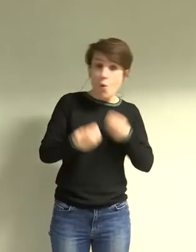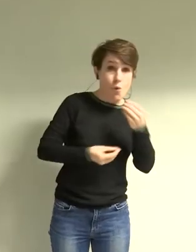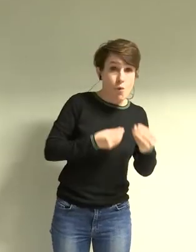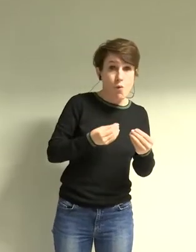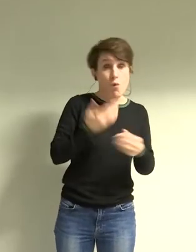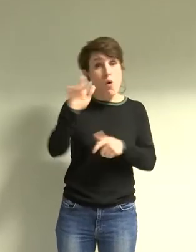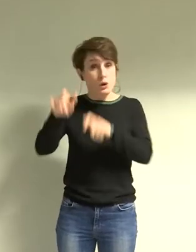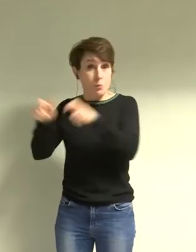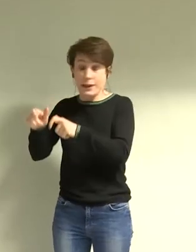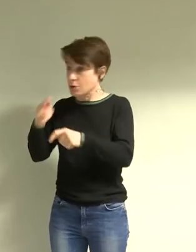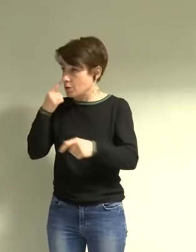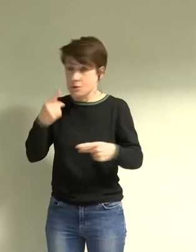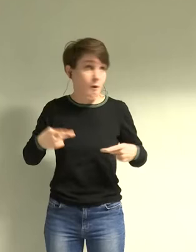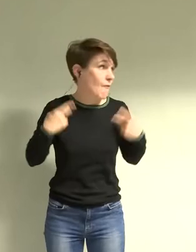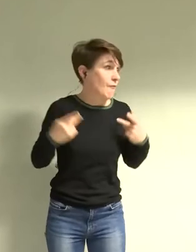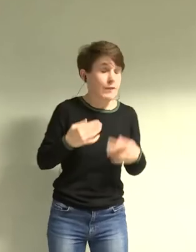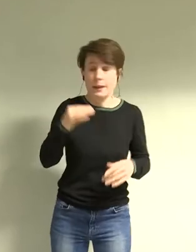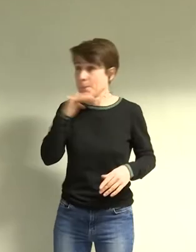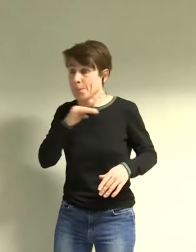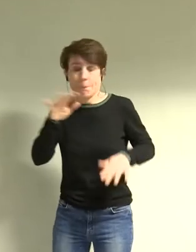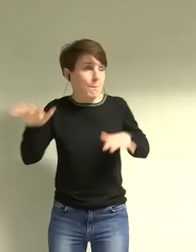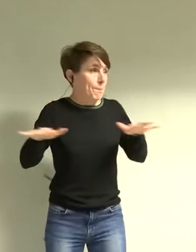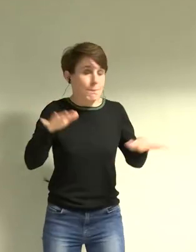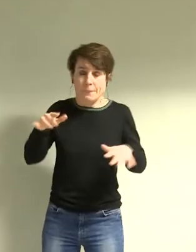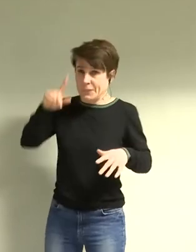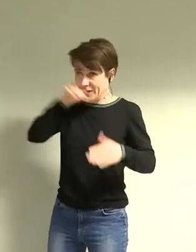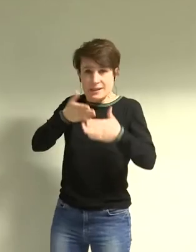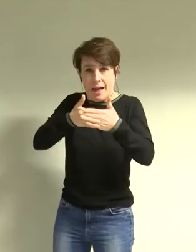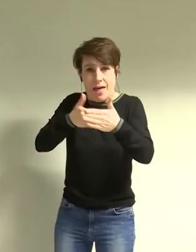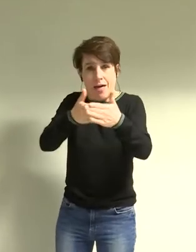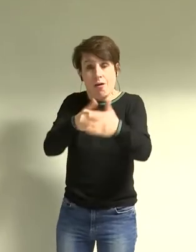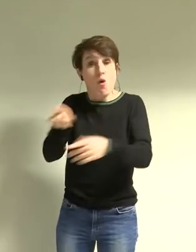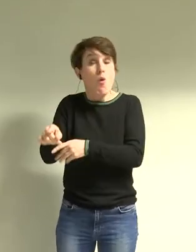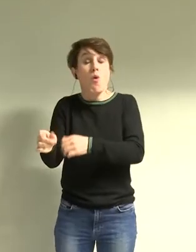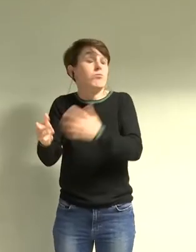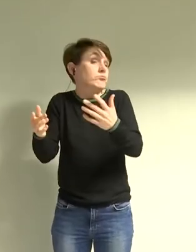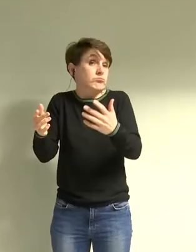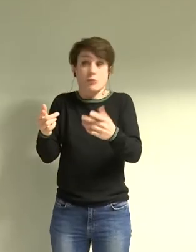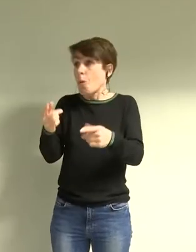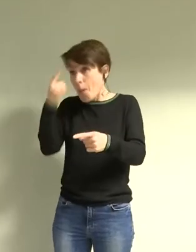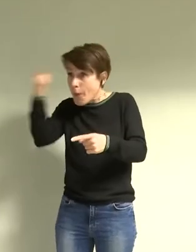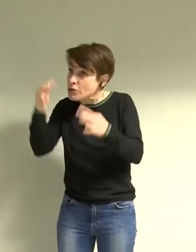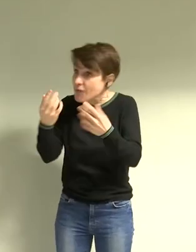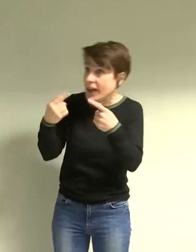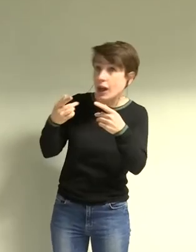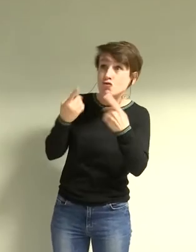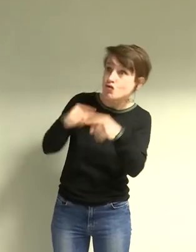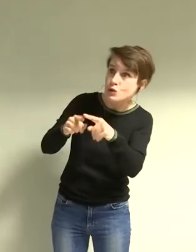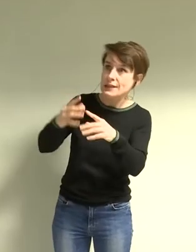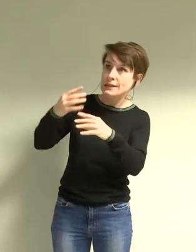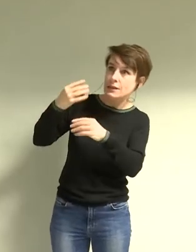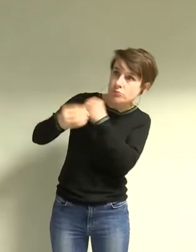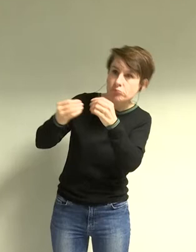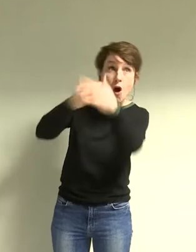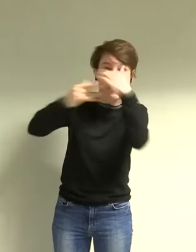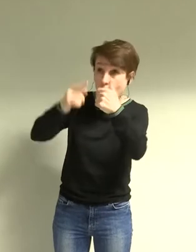permettent pas d'avoir en premier l'impératif d'avancer dans une transition juste et partagée comme